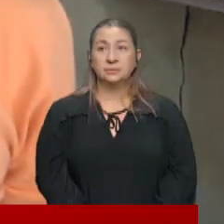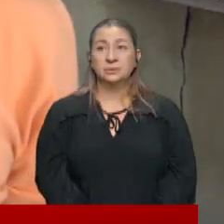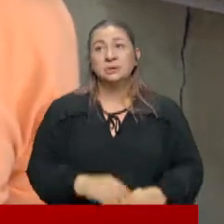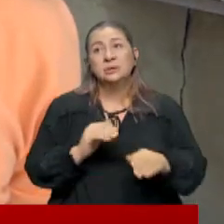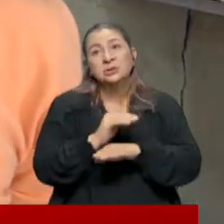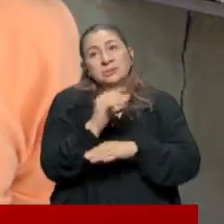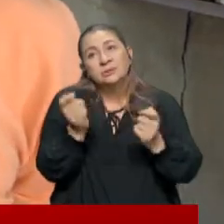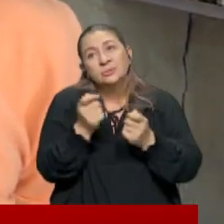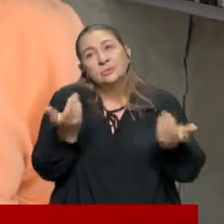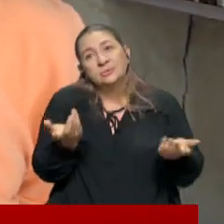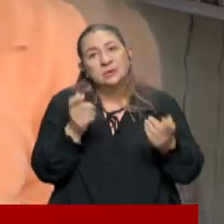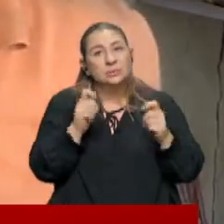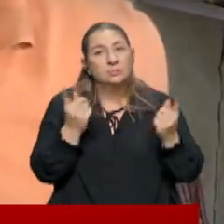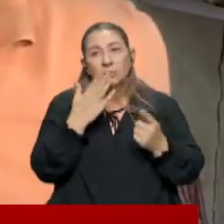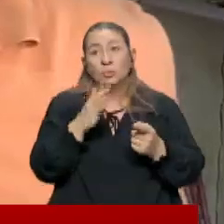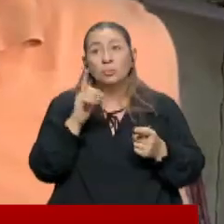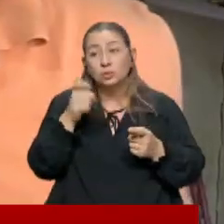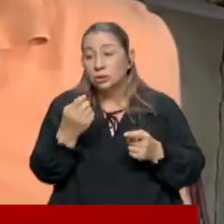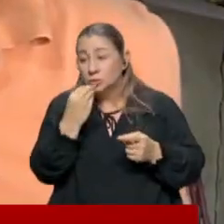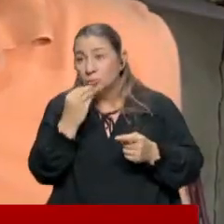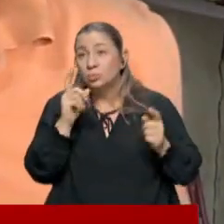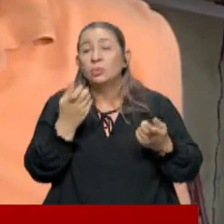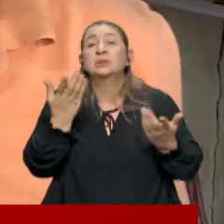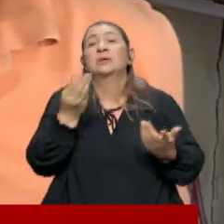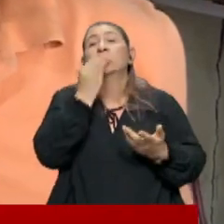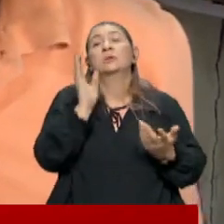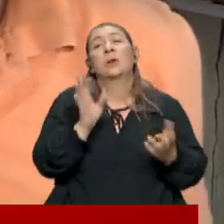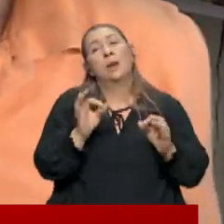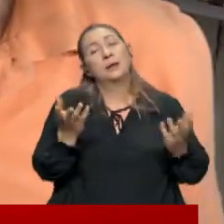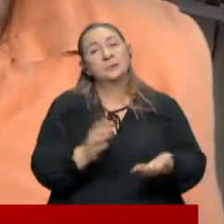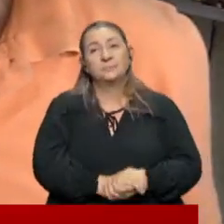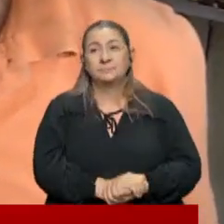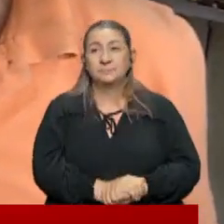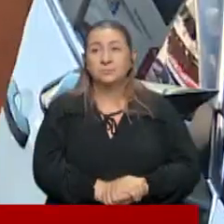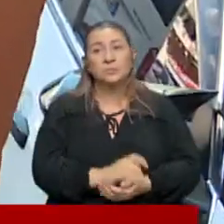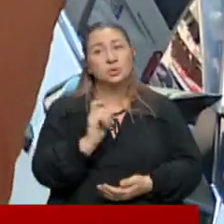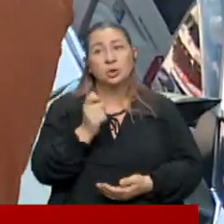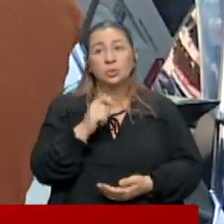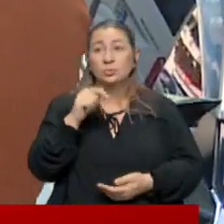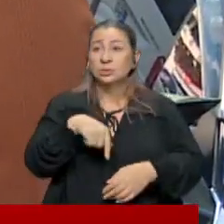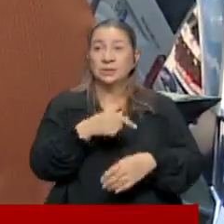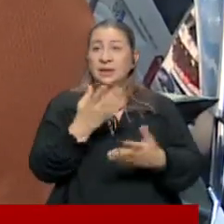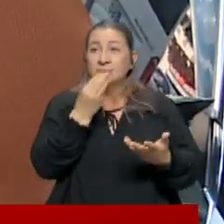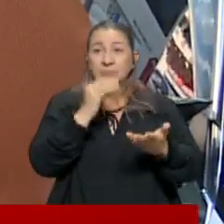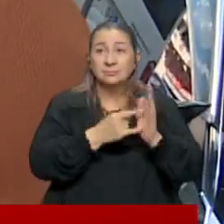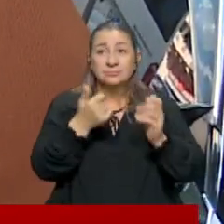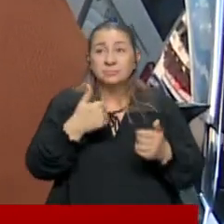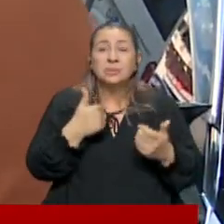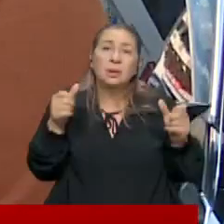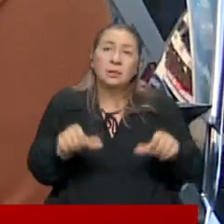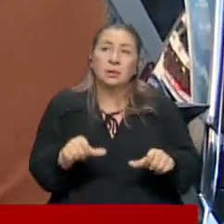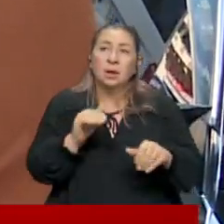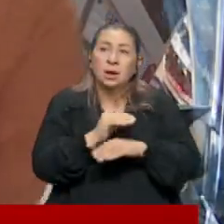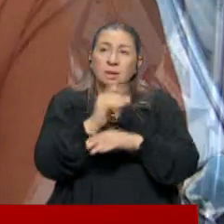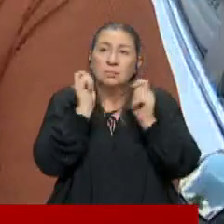Yaşamaya çalışıyoruz işte. Yapacak bir şey yok. Bulursak yiyoruz, bulmasak yemeyiz öyle işte. Zor. Bu zamanda kim geçinebiliyor ki biz geçinelim? Bu